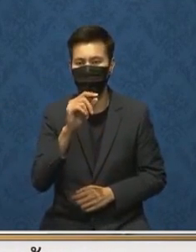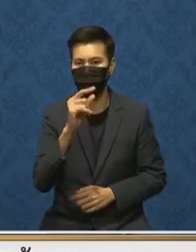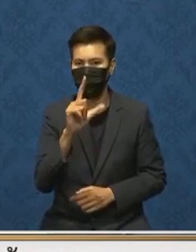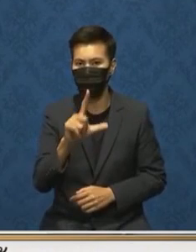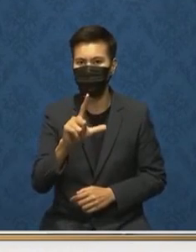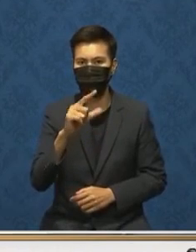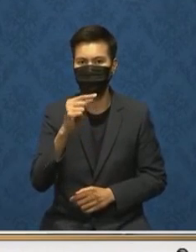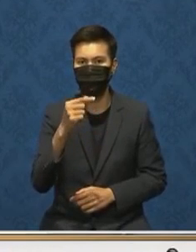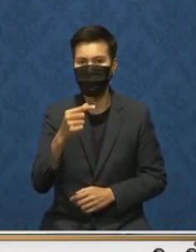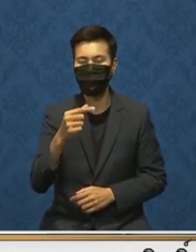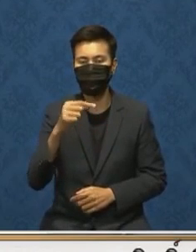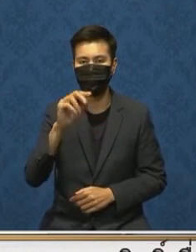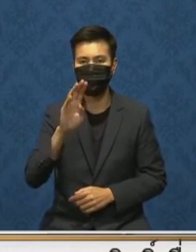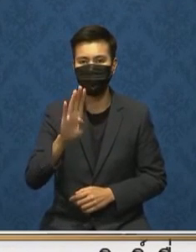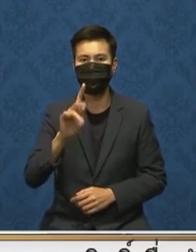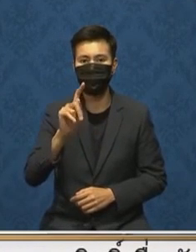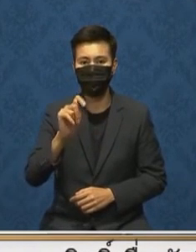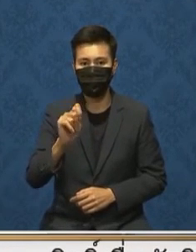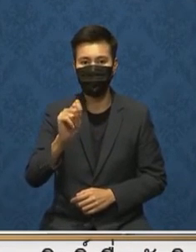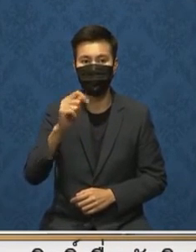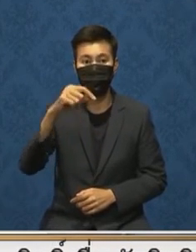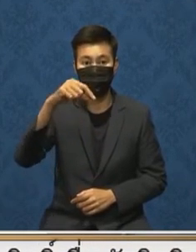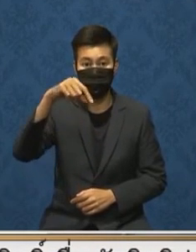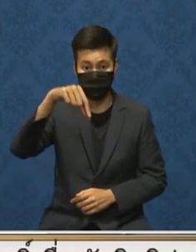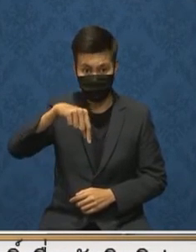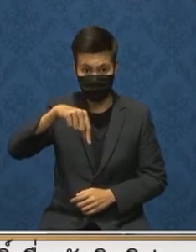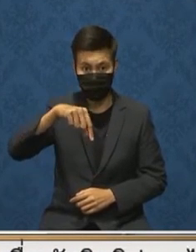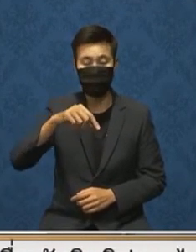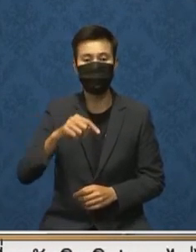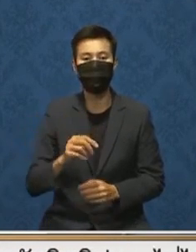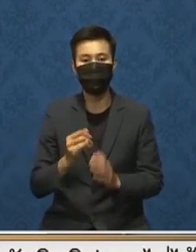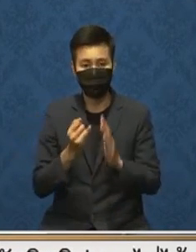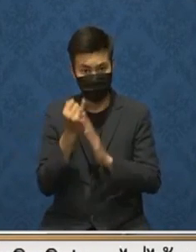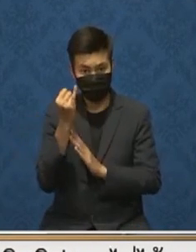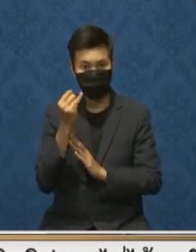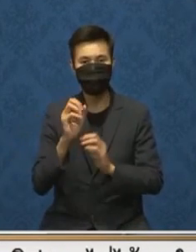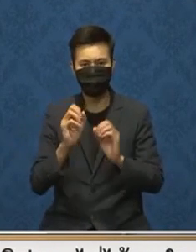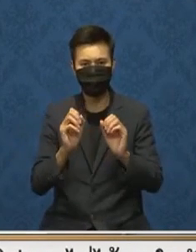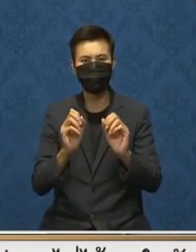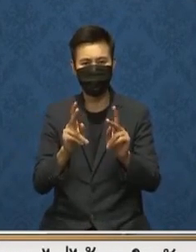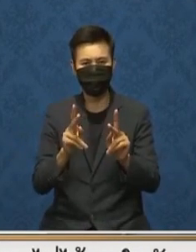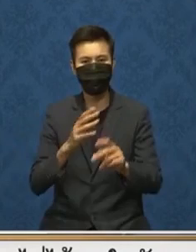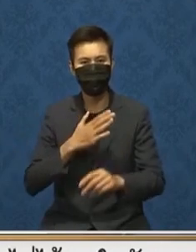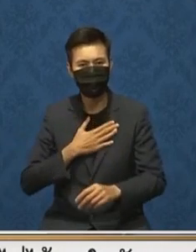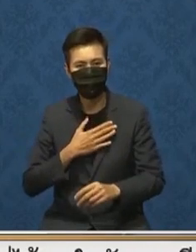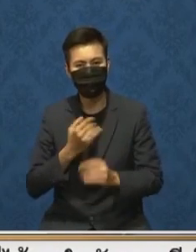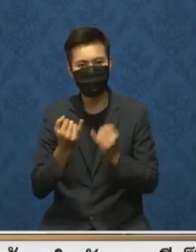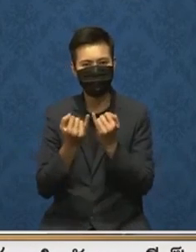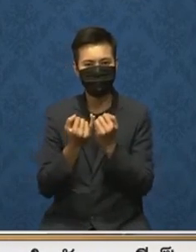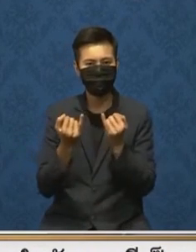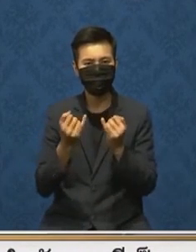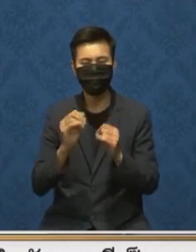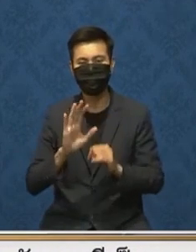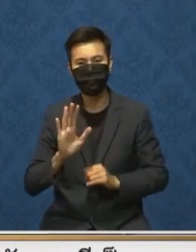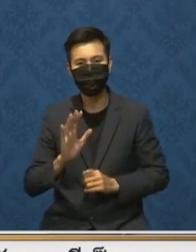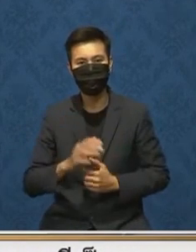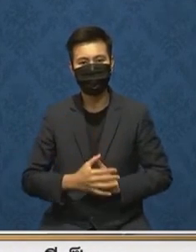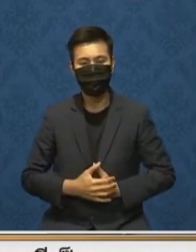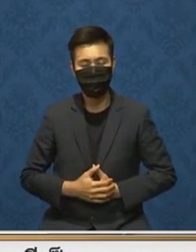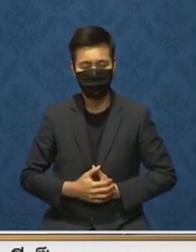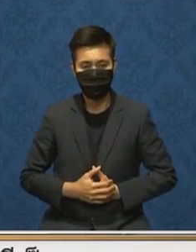ใจกันโอเคครับท่านบอกว่าถูกก็โอเคนะครับผมไม่ค่อยชำนาญนักก็กลุ่มหลากหลายทางเพศ